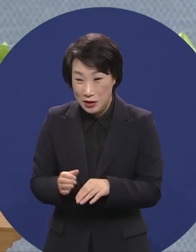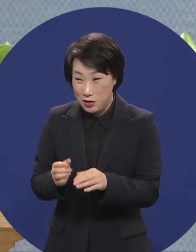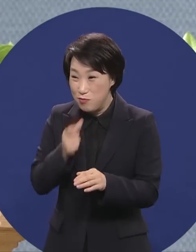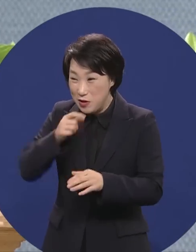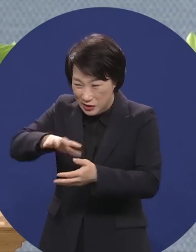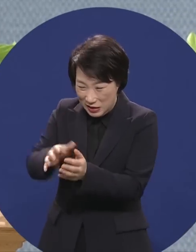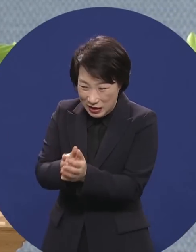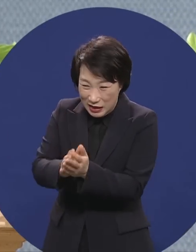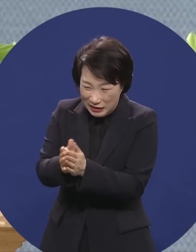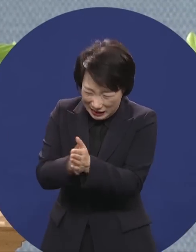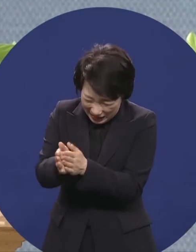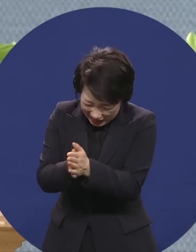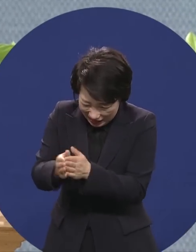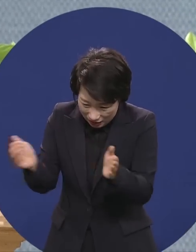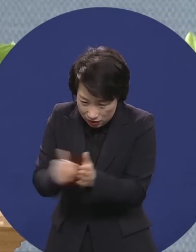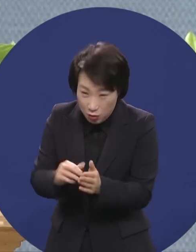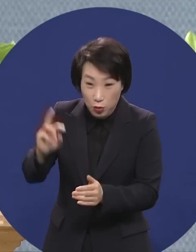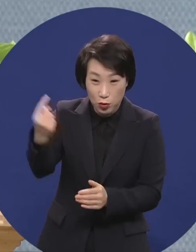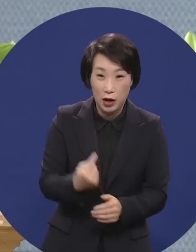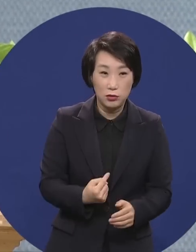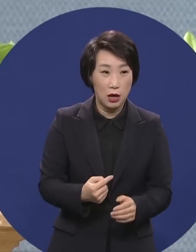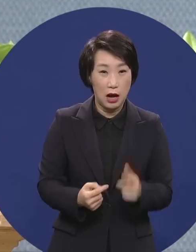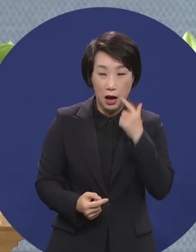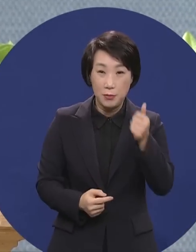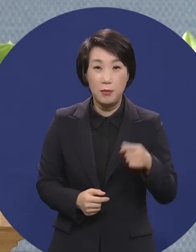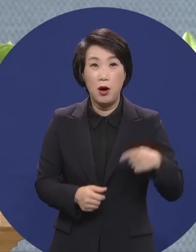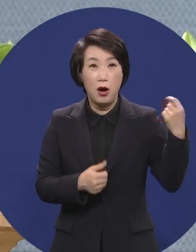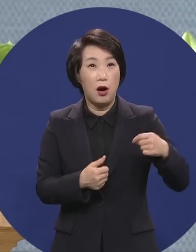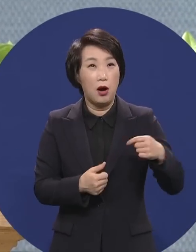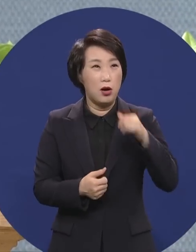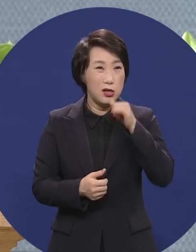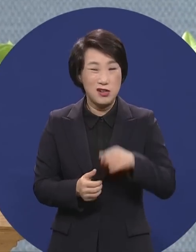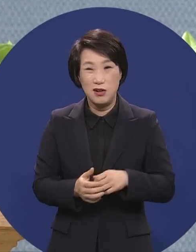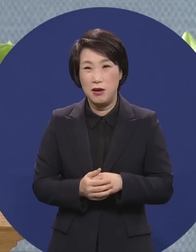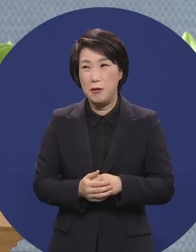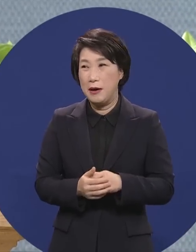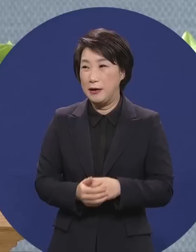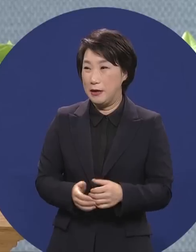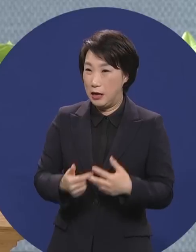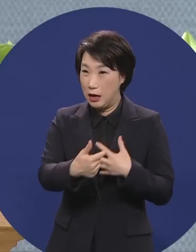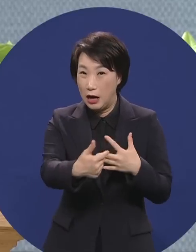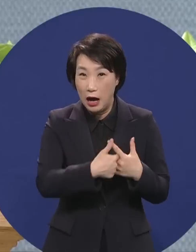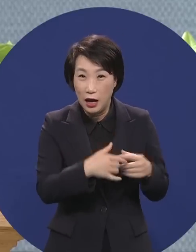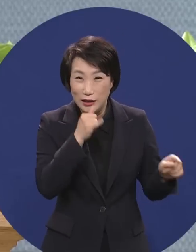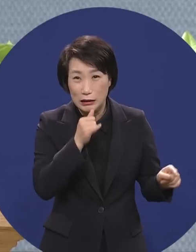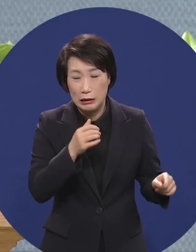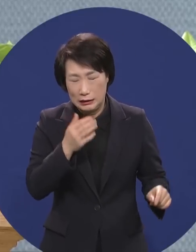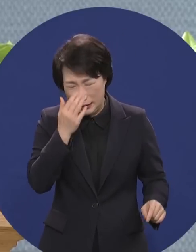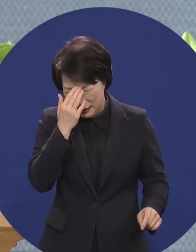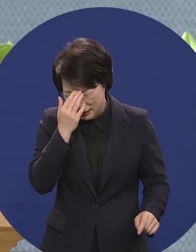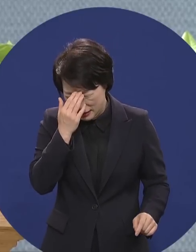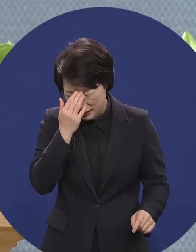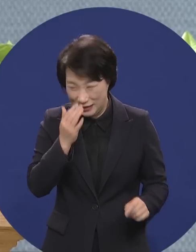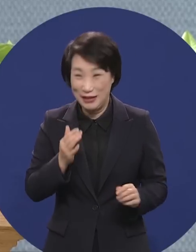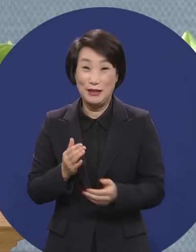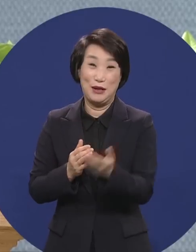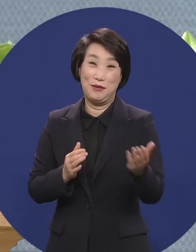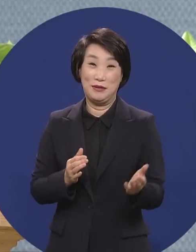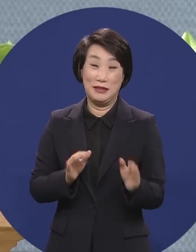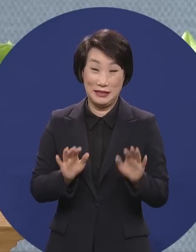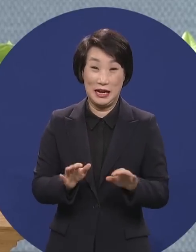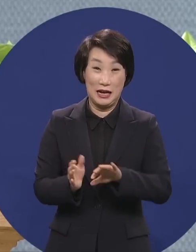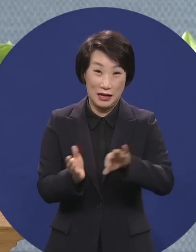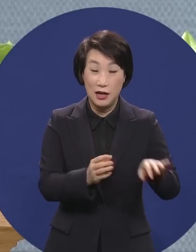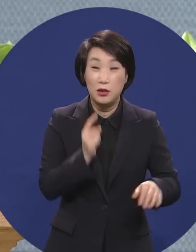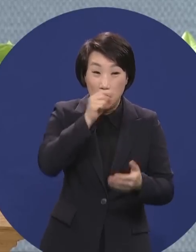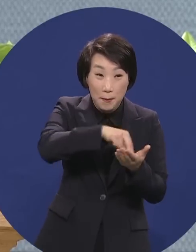씻고 들어 다 하셔. 어떻게 용케하는지 몰라. 예, 탕자의 아버지는 탕자가